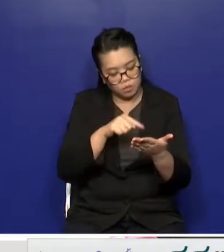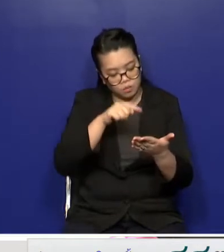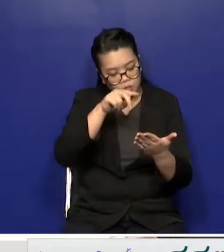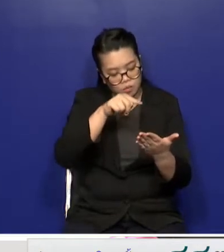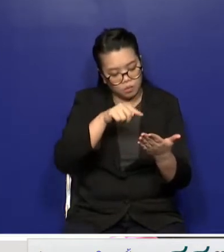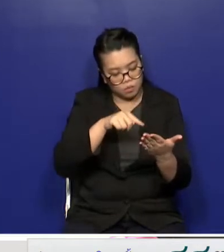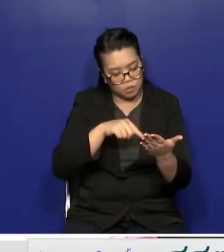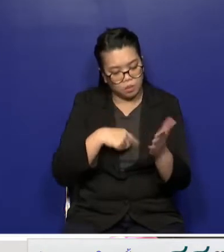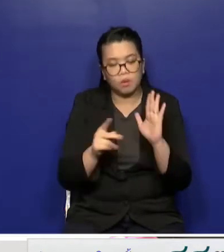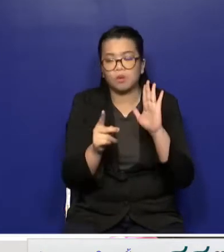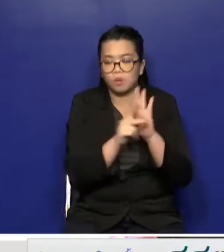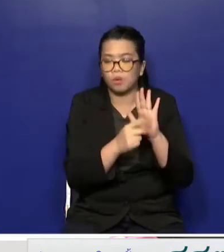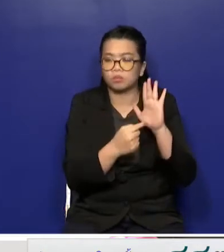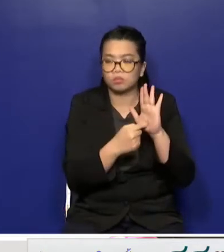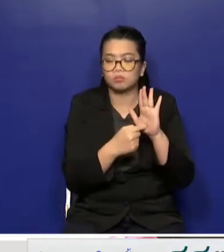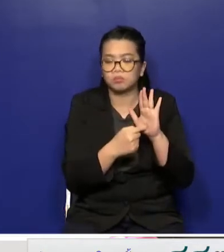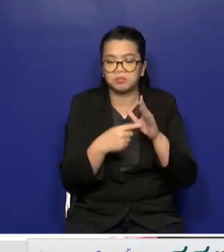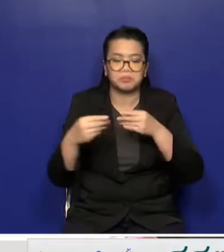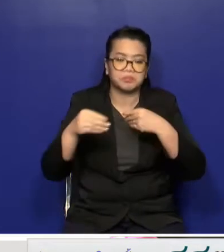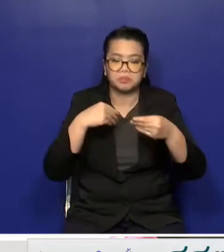่นะครัเพระวฎหมายเขีนเปิดคว้างมาก